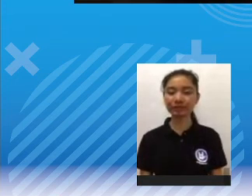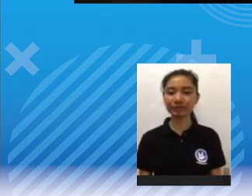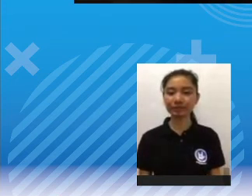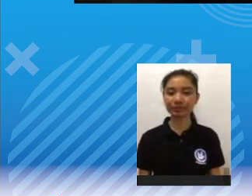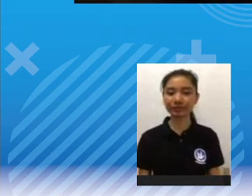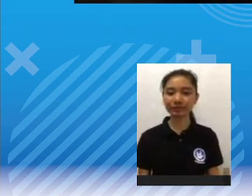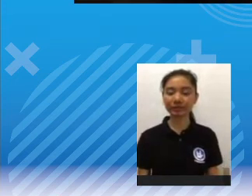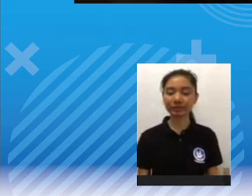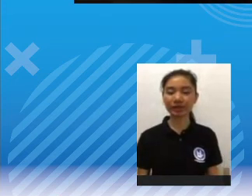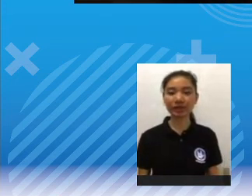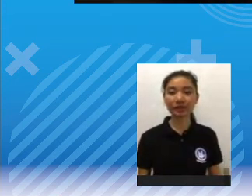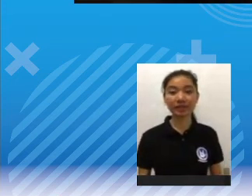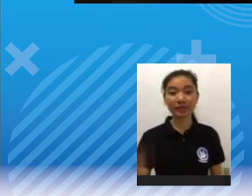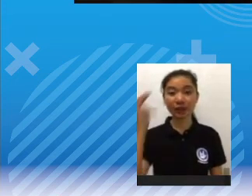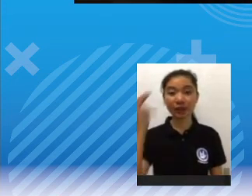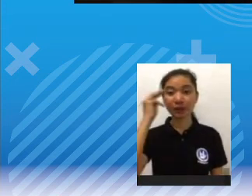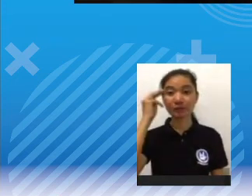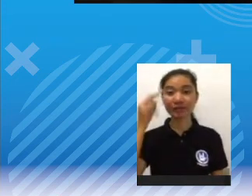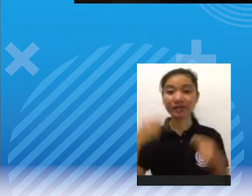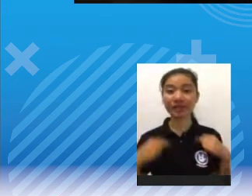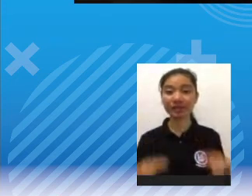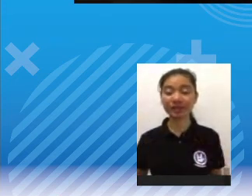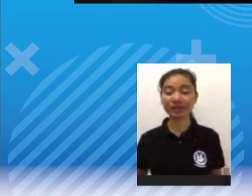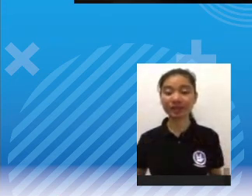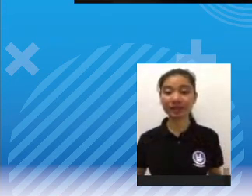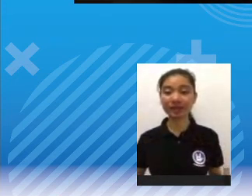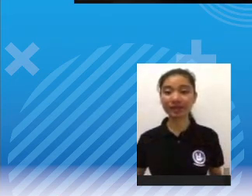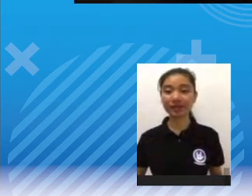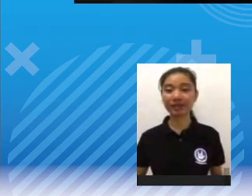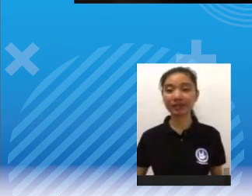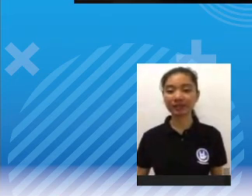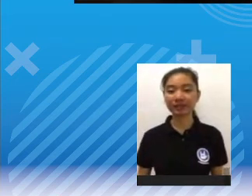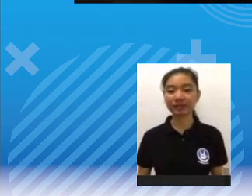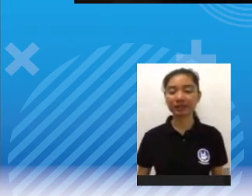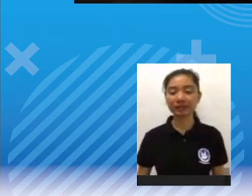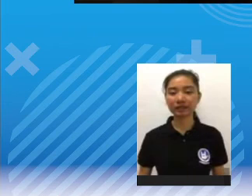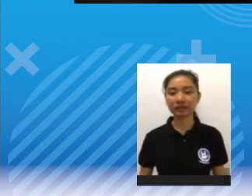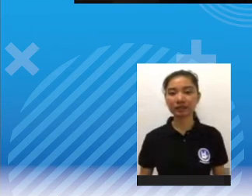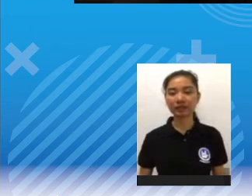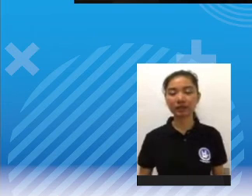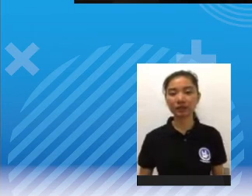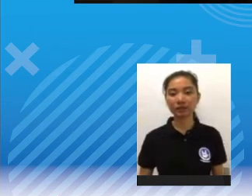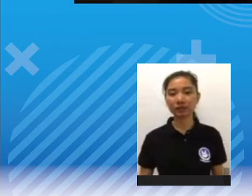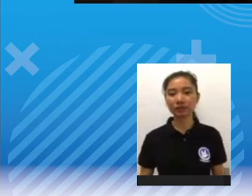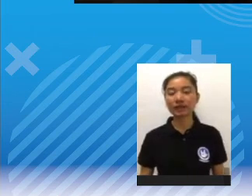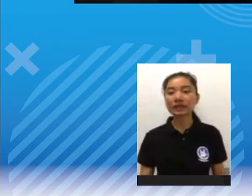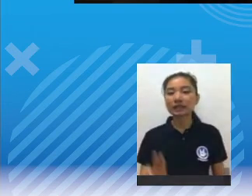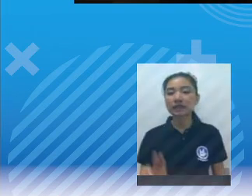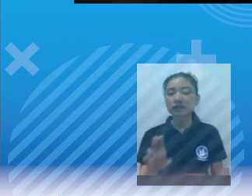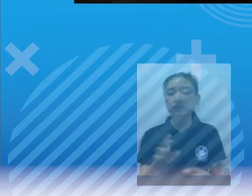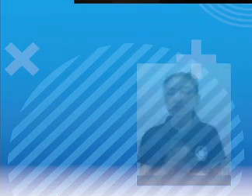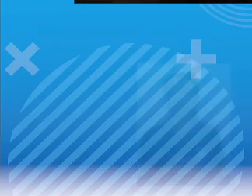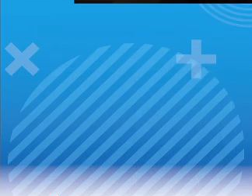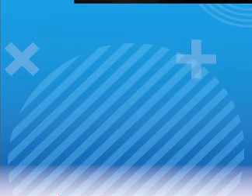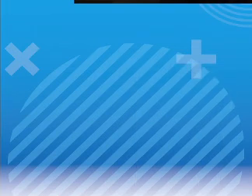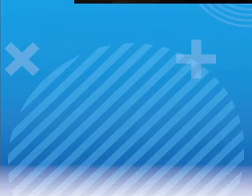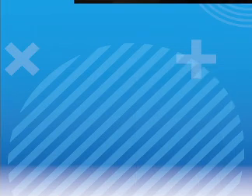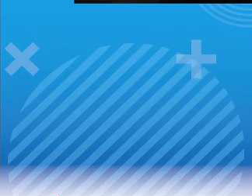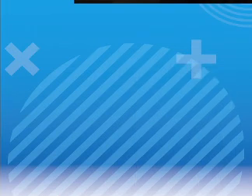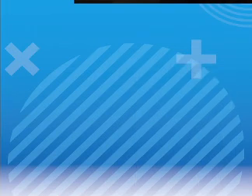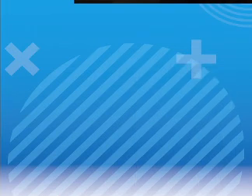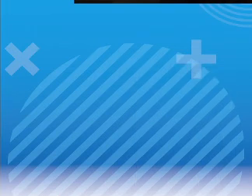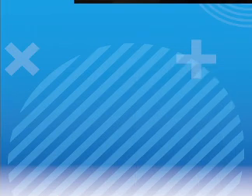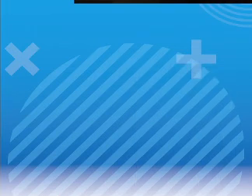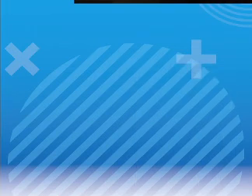physical health ko. So I do some exercise at home, yung mga yoga na pwede kong gawin lang sa